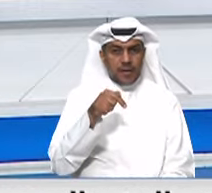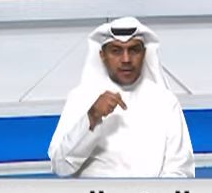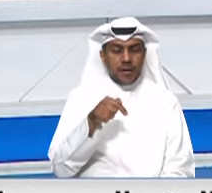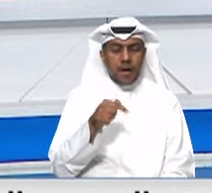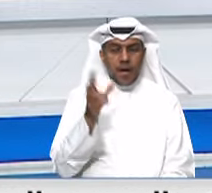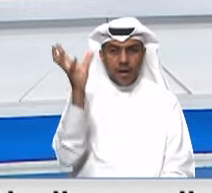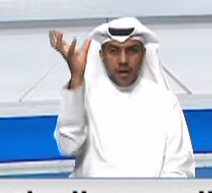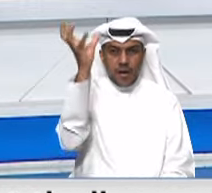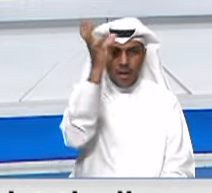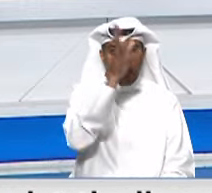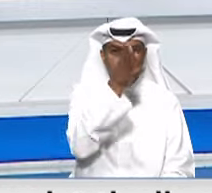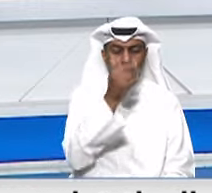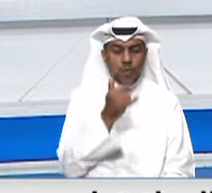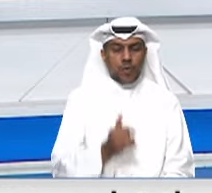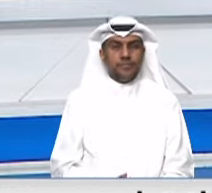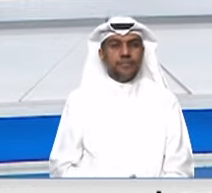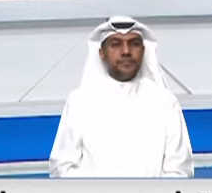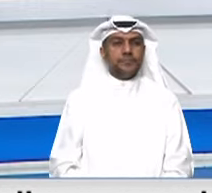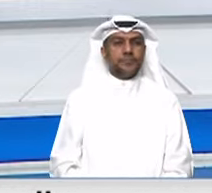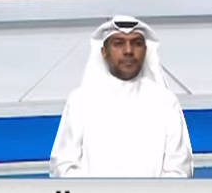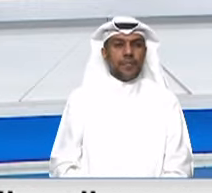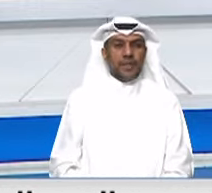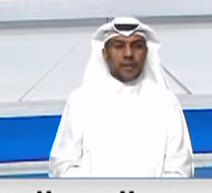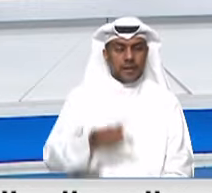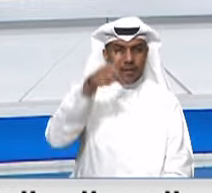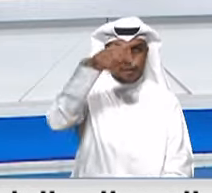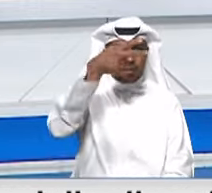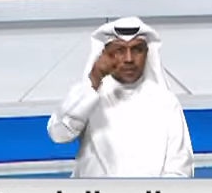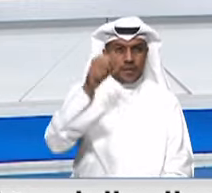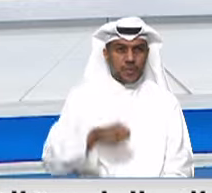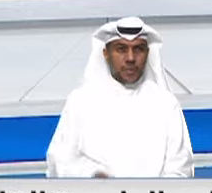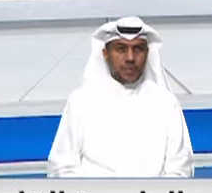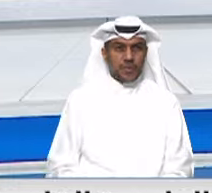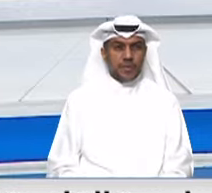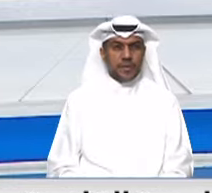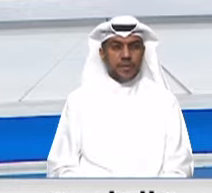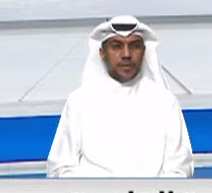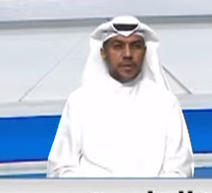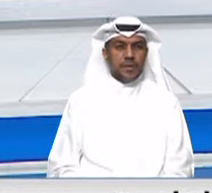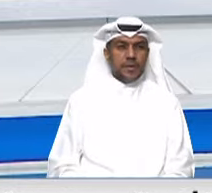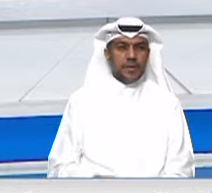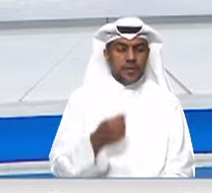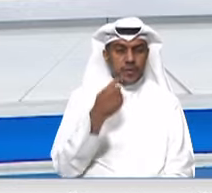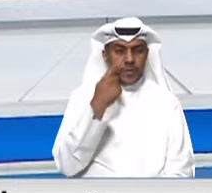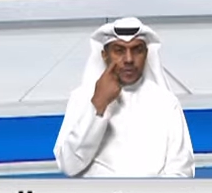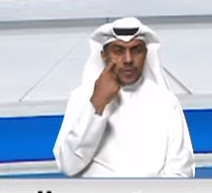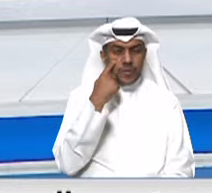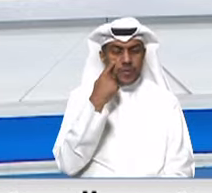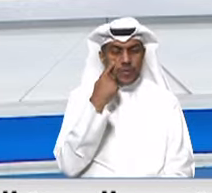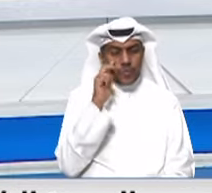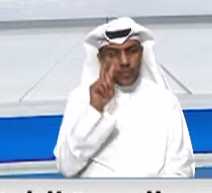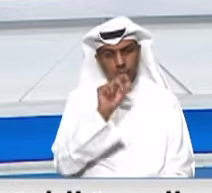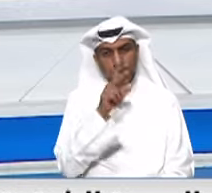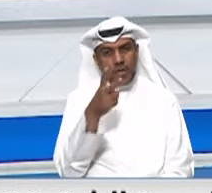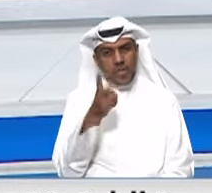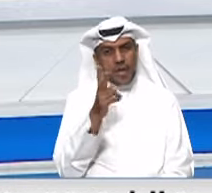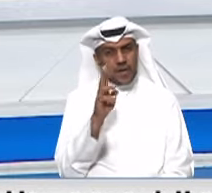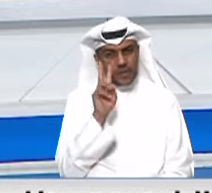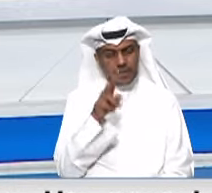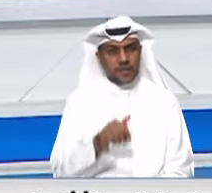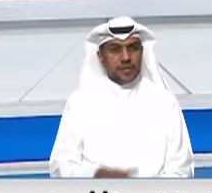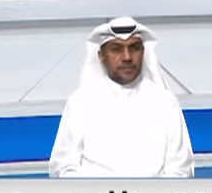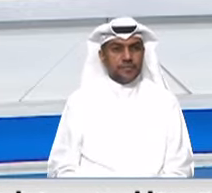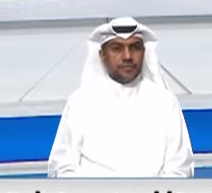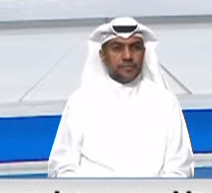بعض السحب الممطره. درجه الحراره الحاليه 26 درجه مئويه، الرؤيه الافقيه لا تزال جيده تتجاوز 10 كيلو. اما